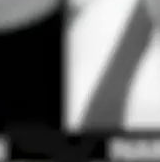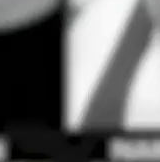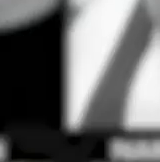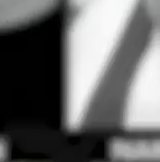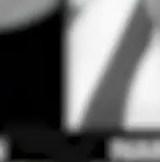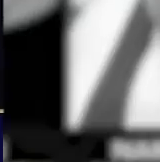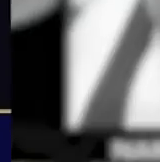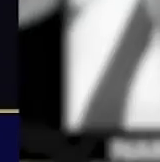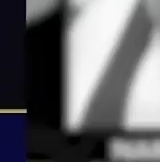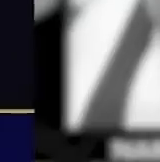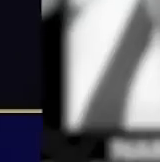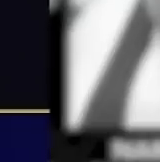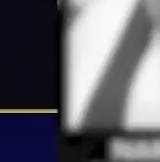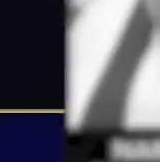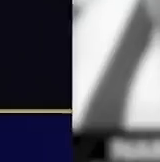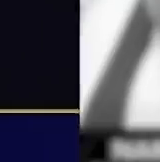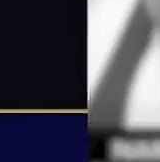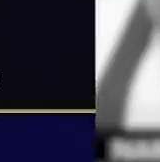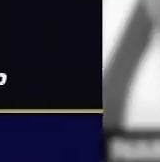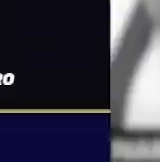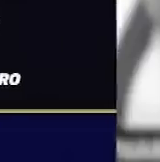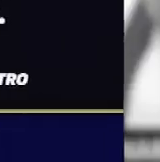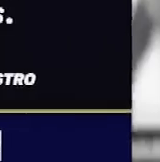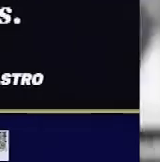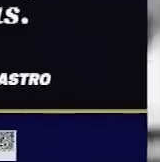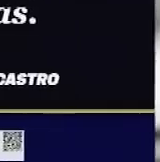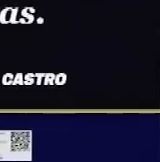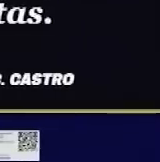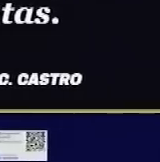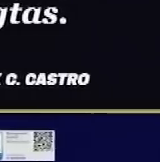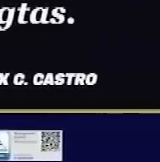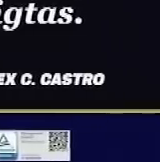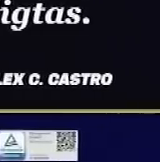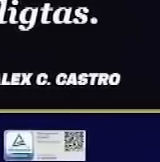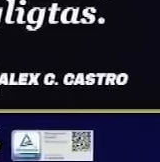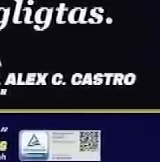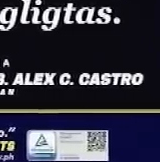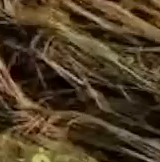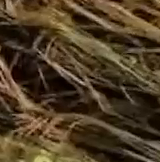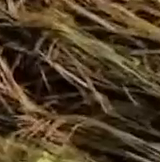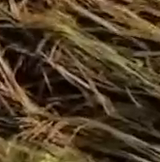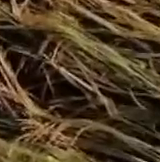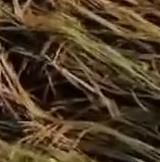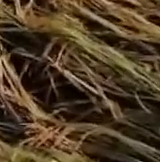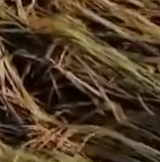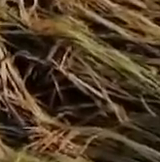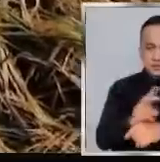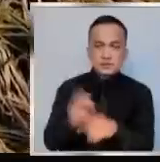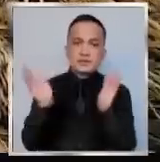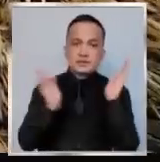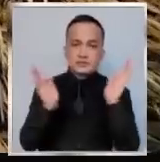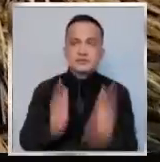pinakamabuting katangian ng isang Bulakenyo na higit sa trabaho ang turing sa pagliligtas kundi isang bokasyon ng paglilingkod. Bukod